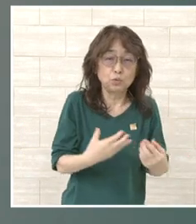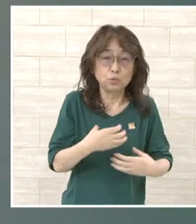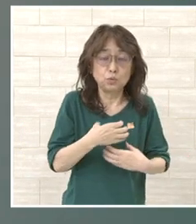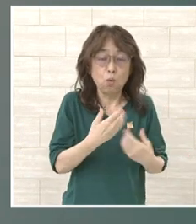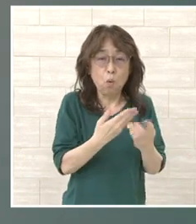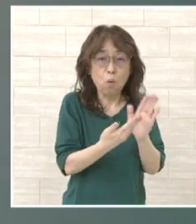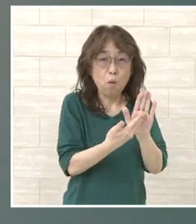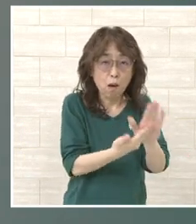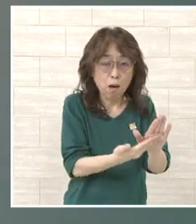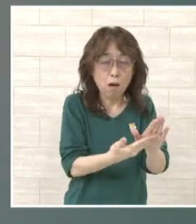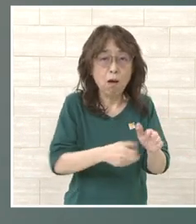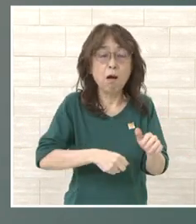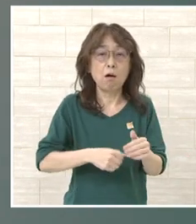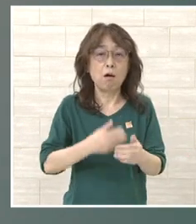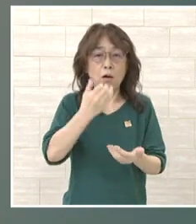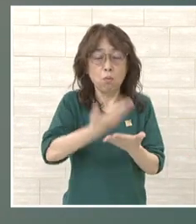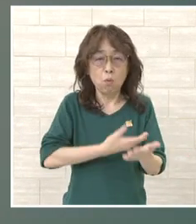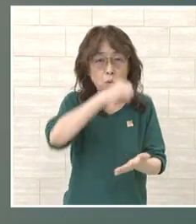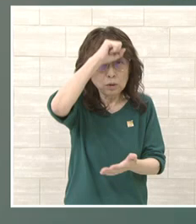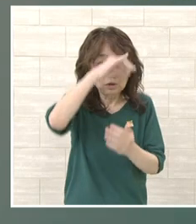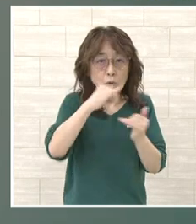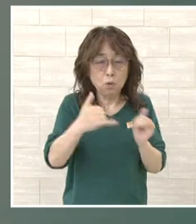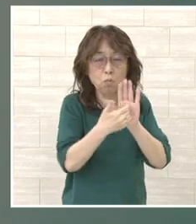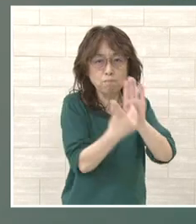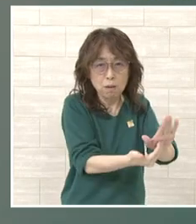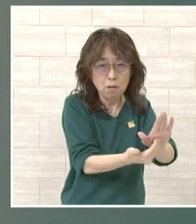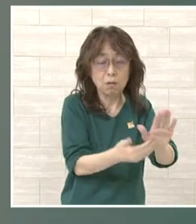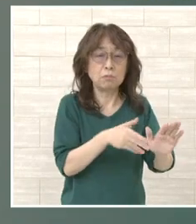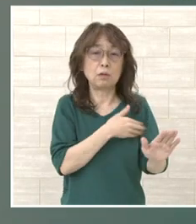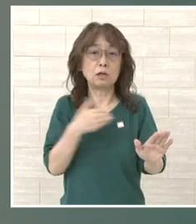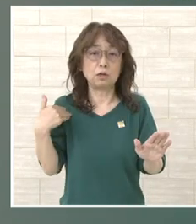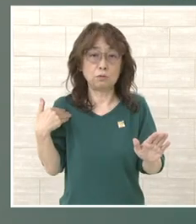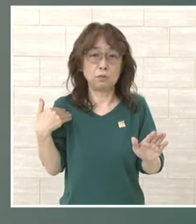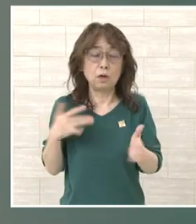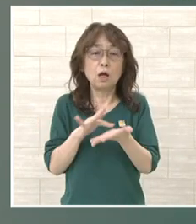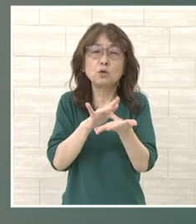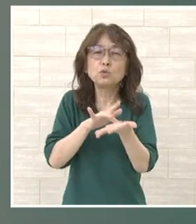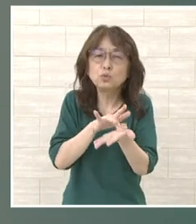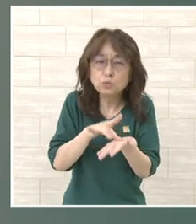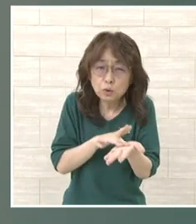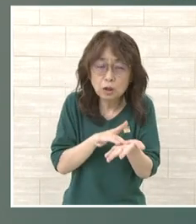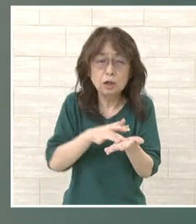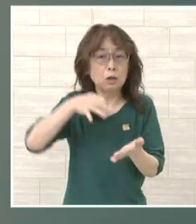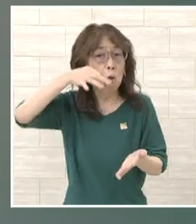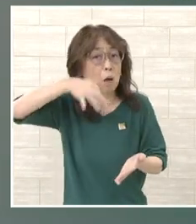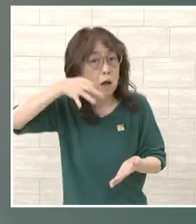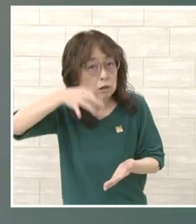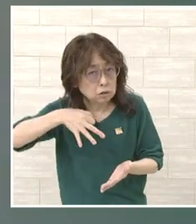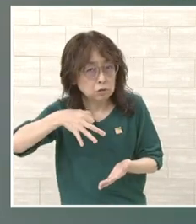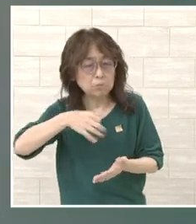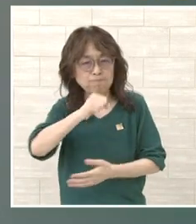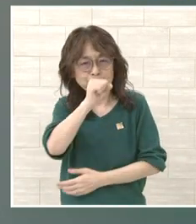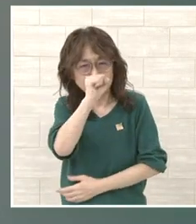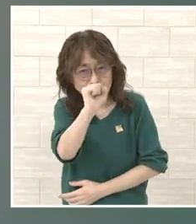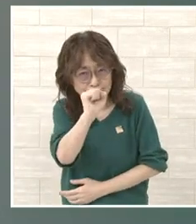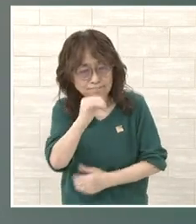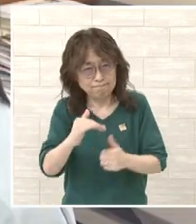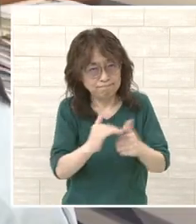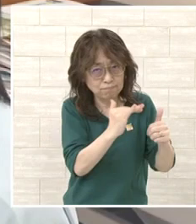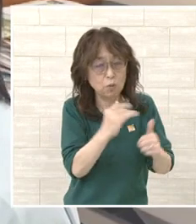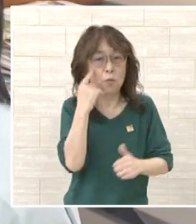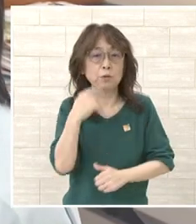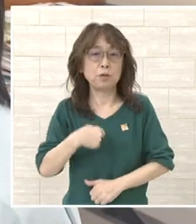ものを防げることができたらですね、やっぱり私はそこが薬としてのこの価値が高まるんじゃないかというふうには思っています